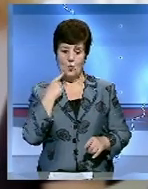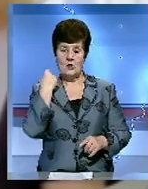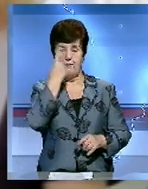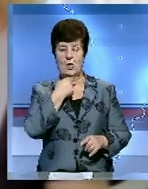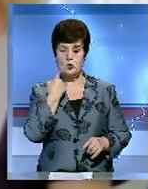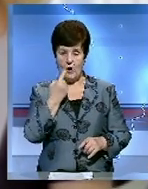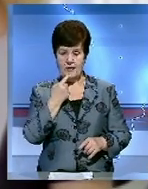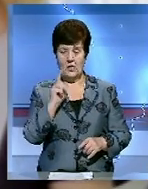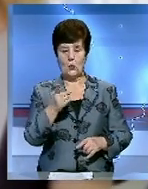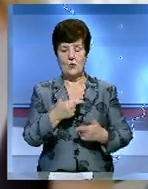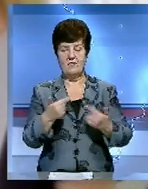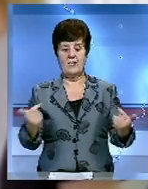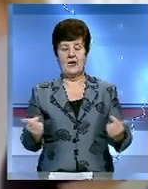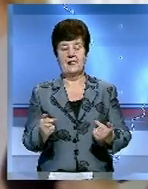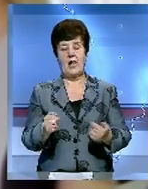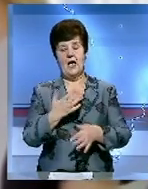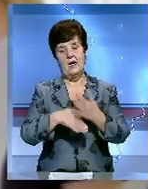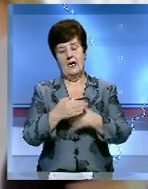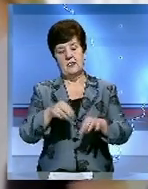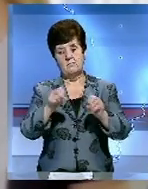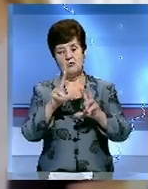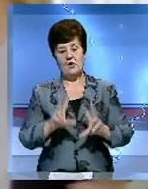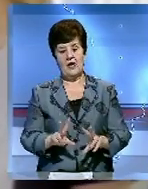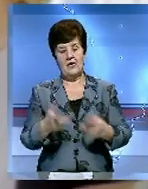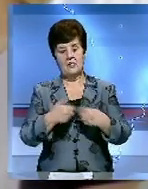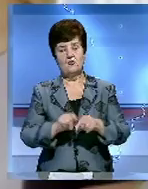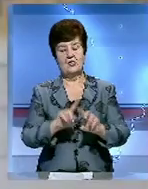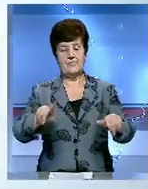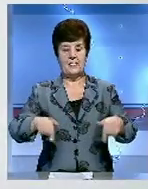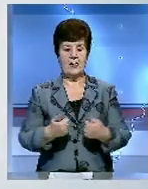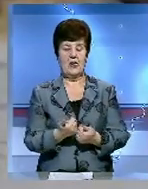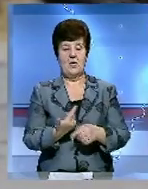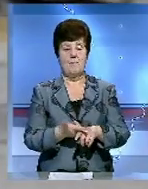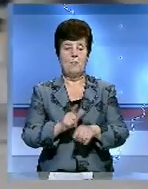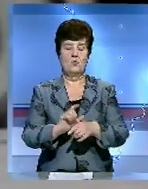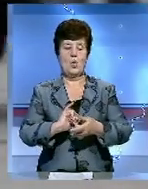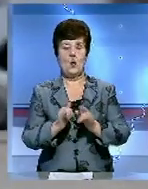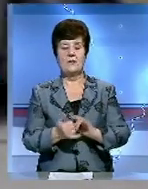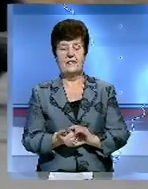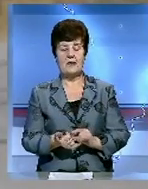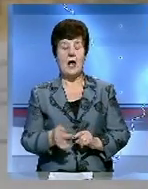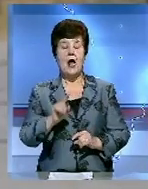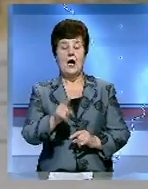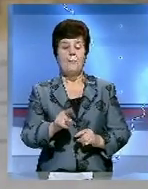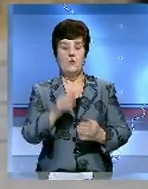diferite nevoi speciale și sperăm pe parcurs să creăm cât mai multe condiții. Potrivit datelor statistice, în Republica Moldova sunt